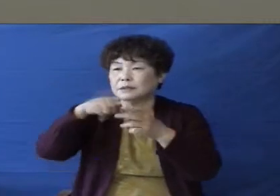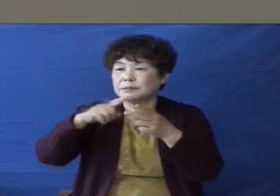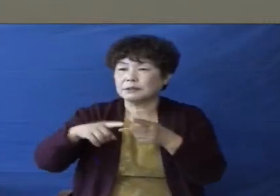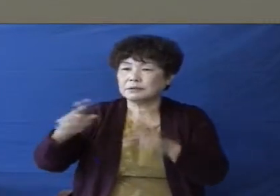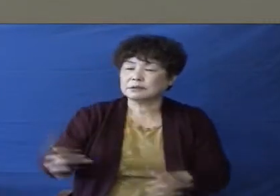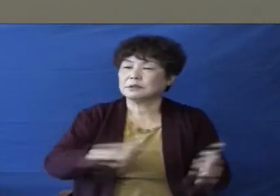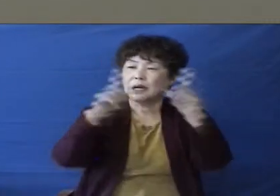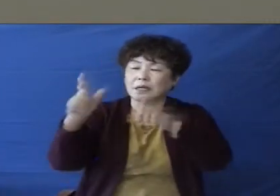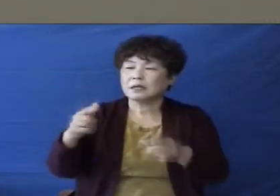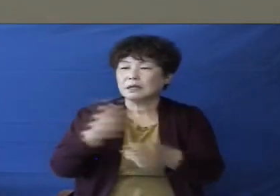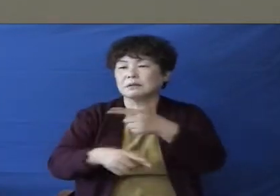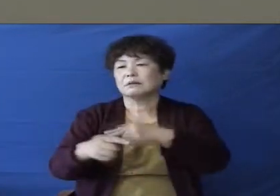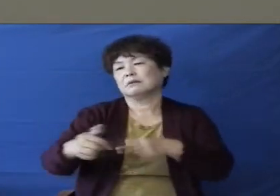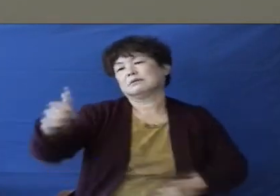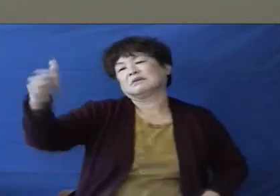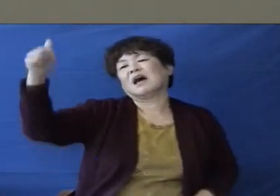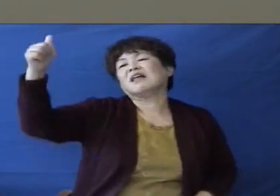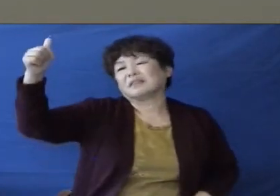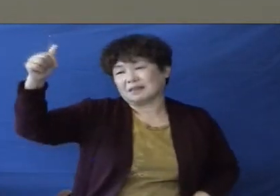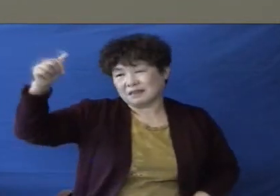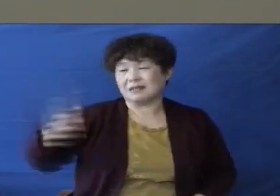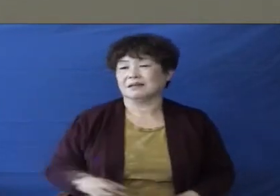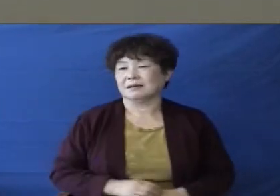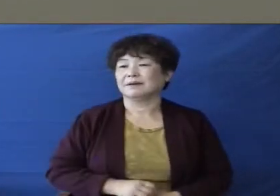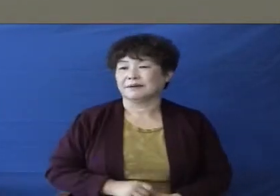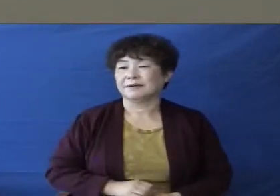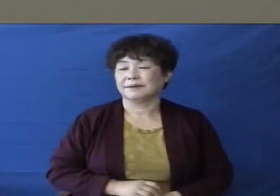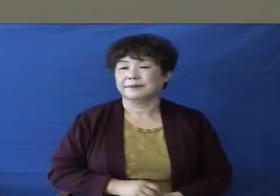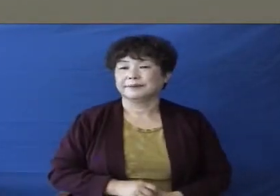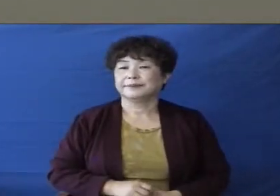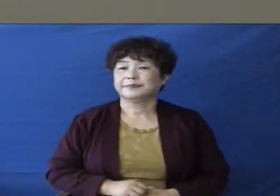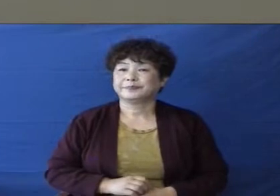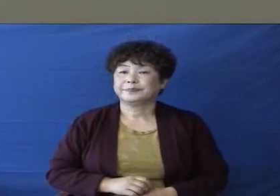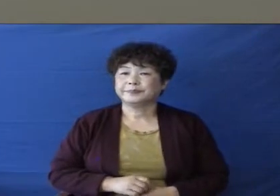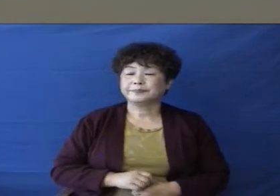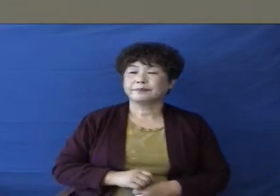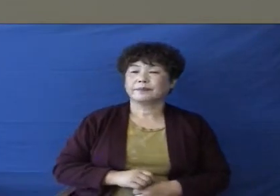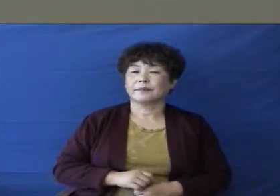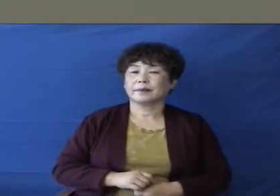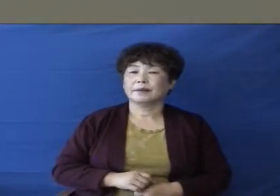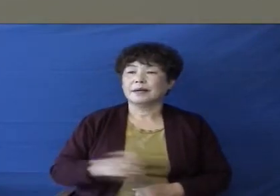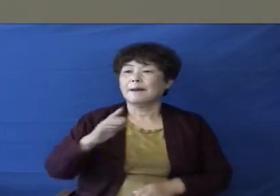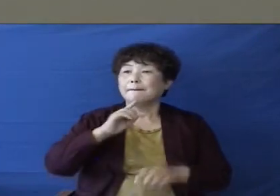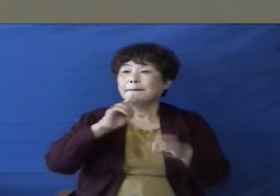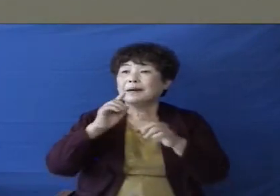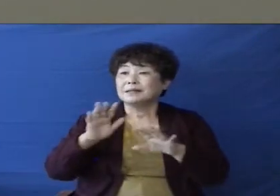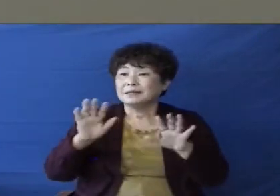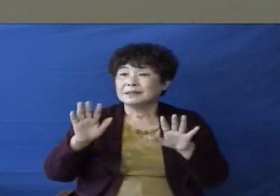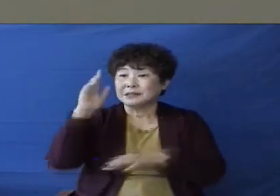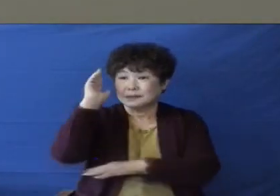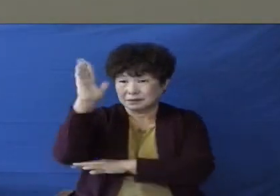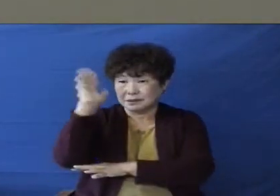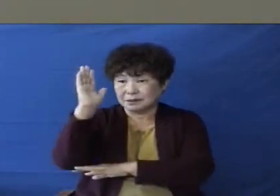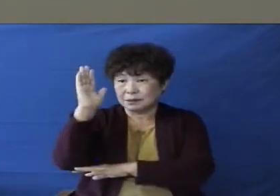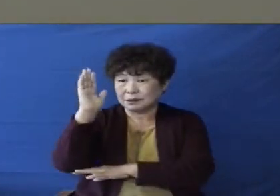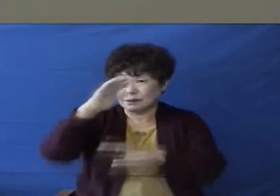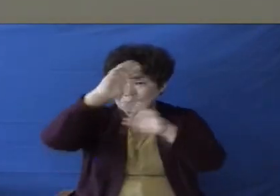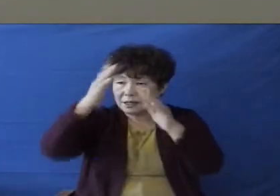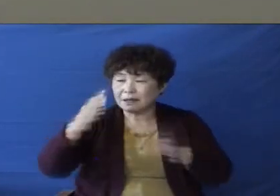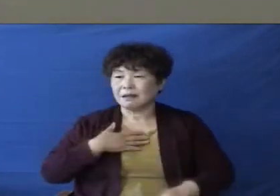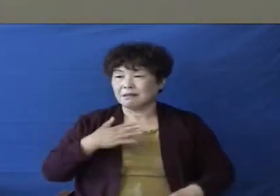할렐루야 아 감사합니다 자 날 씨 미 4개로 들려야 생명이 거기에 서 소사라는